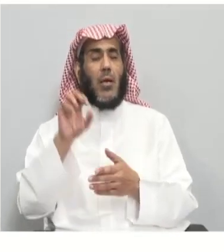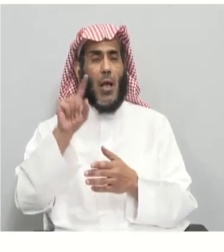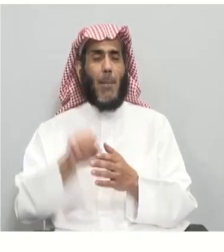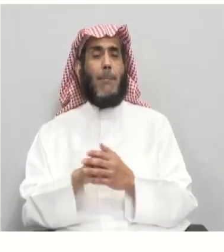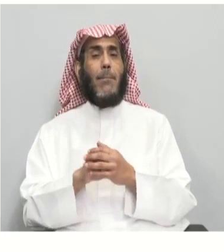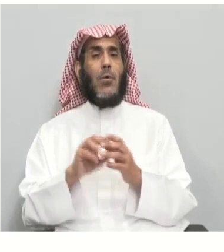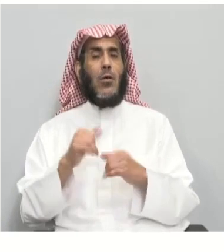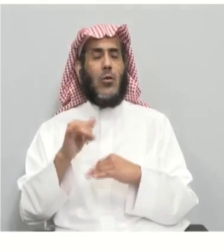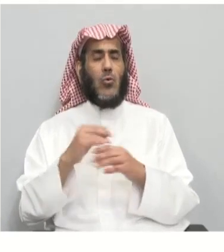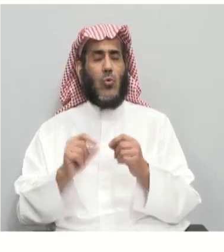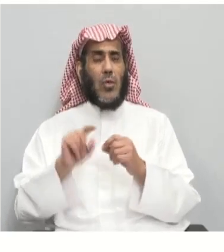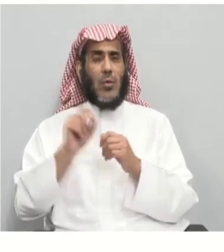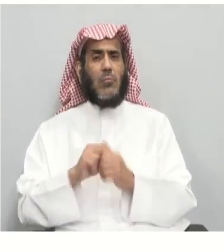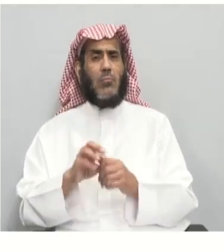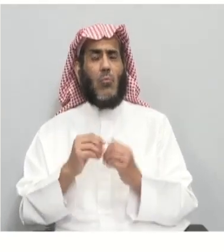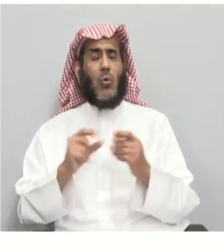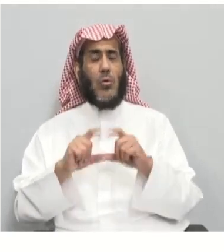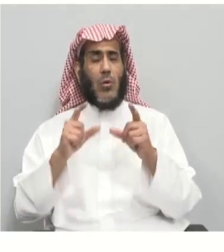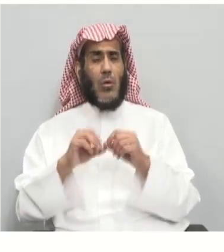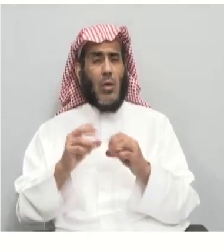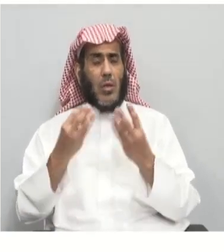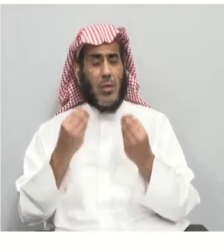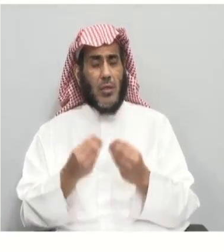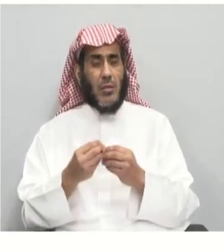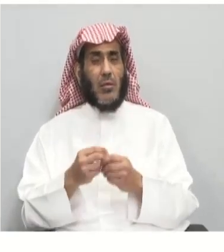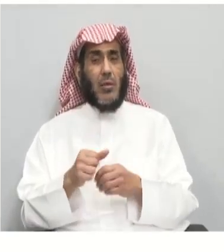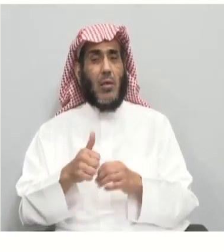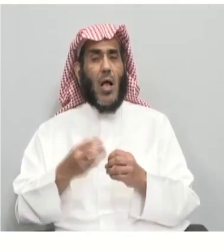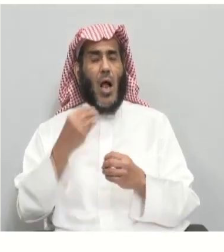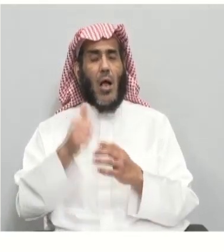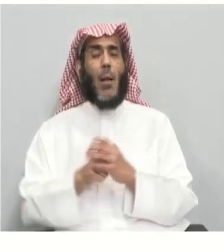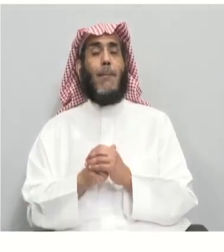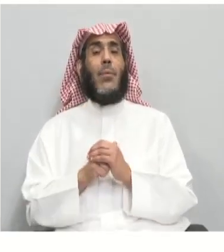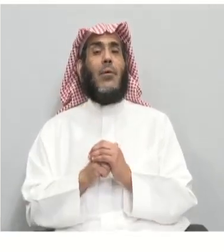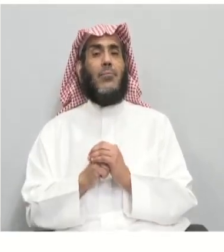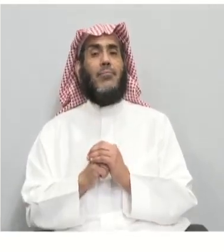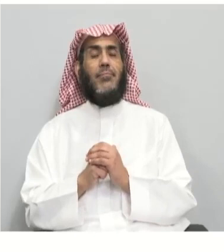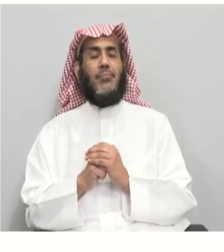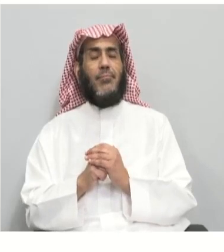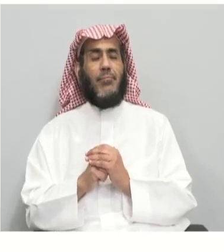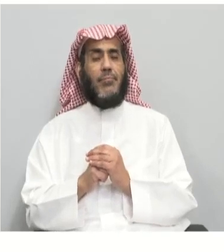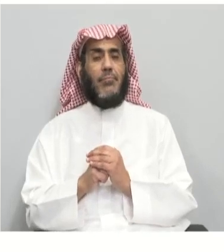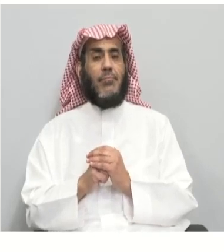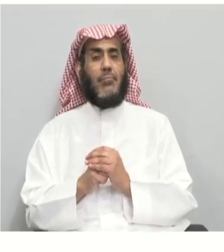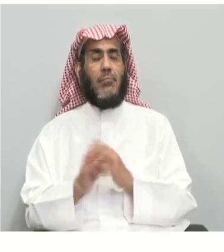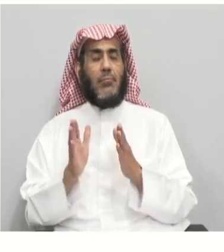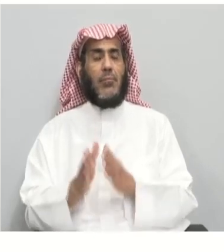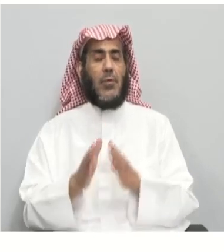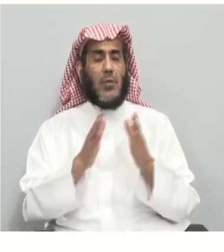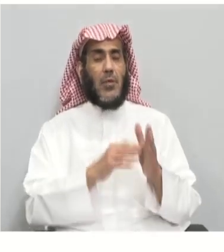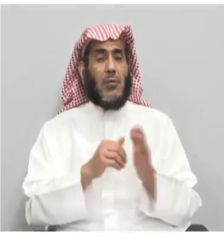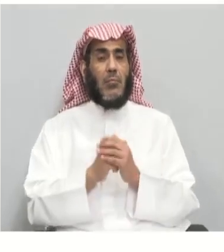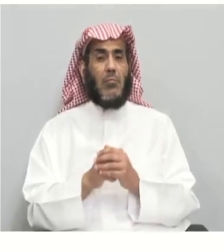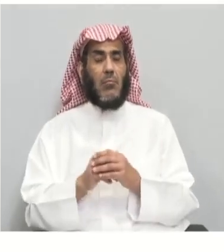نعم سلوك جيد ويدل على ترشيد لاستهلاك الماء ننتقل